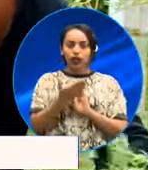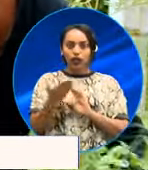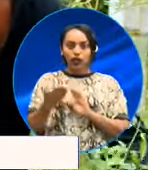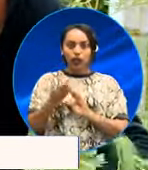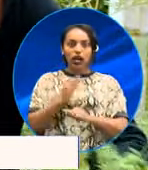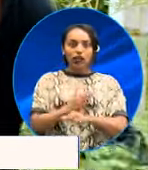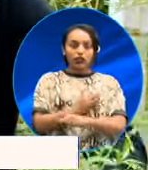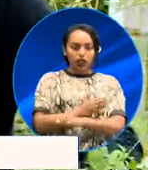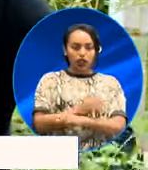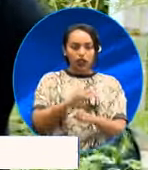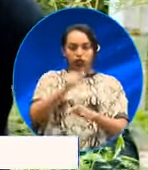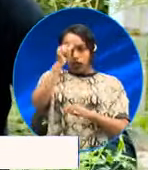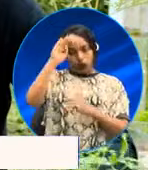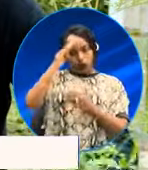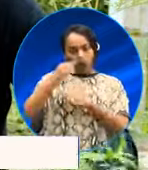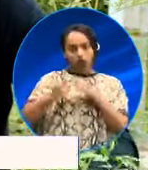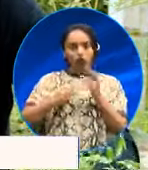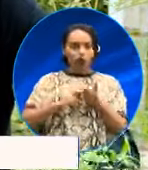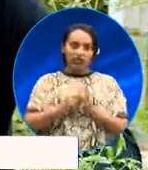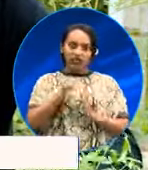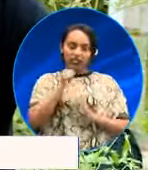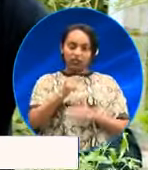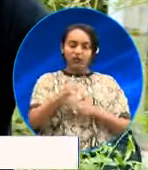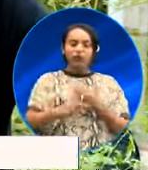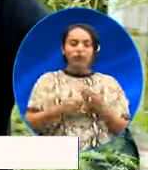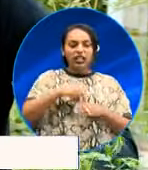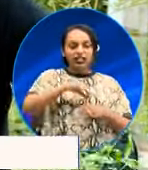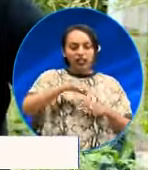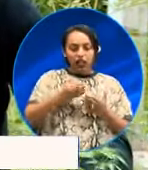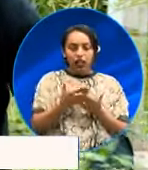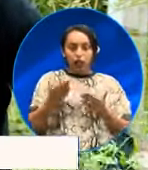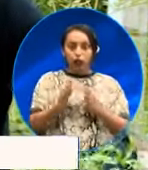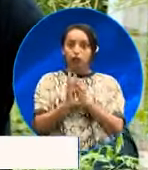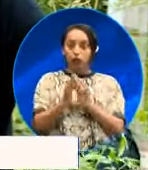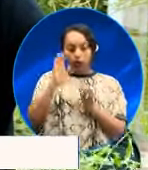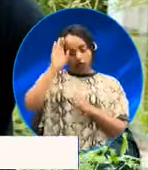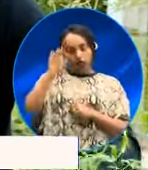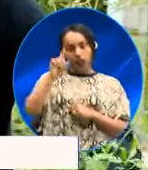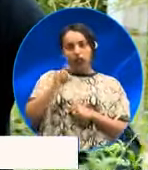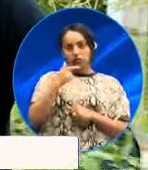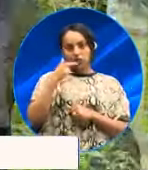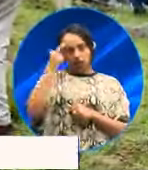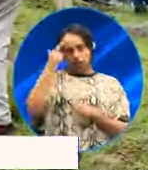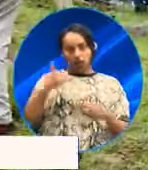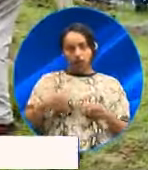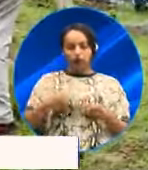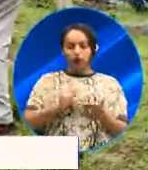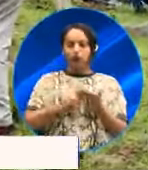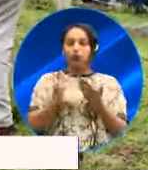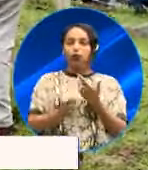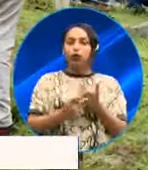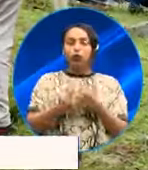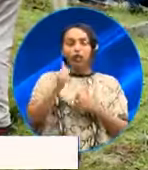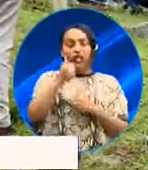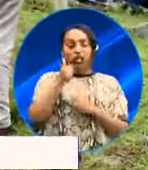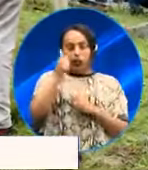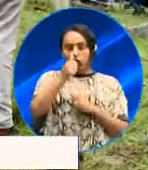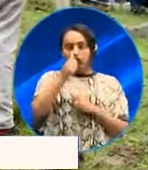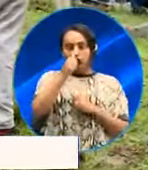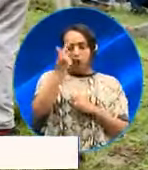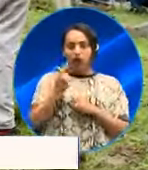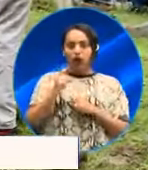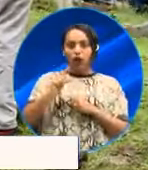ነገሮችን አስተካክለው እንደ ሰው ልጆች ይሄዳሉ ማለት አይደለም። ስለዚህ የተከልናቸውን ችግኞች መንከባከብ ግዴታ አለብን ብዬ አስባለሁ። መርሃ ግብሩ የነጓን